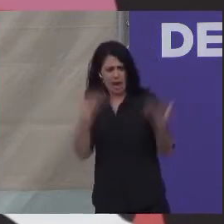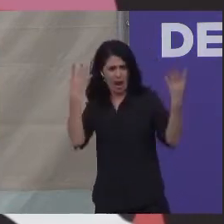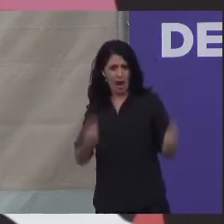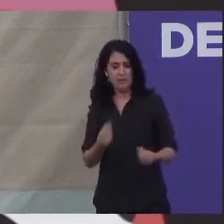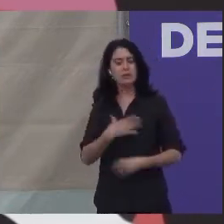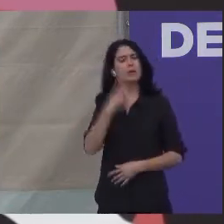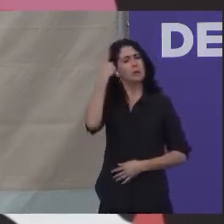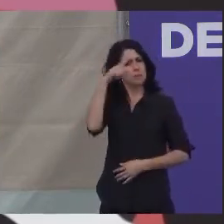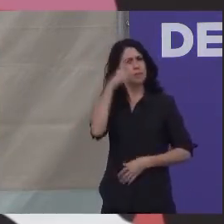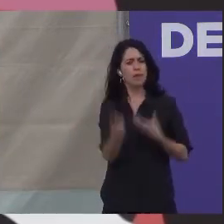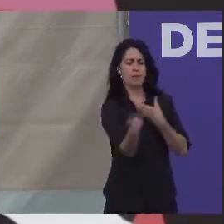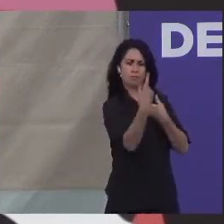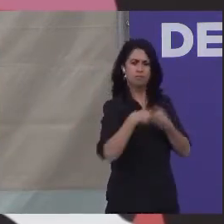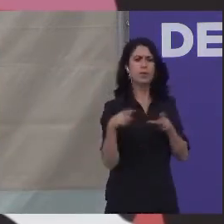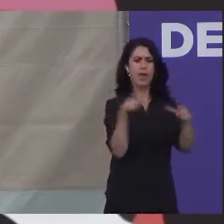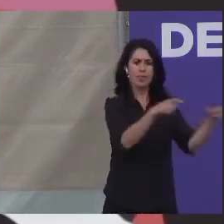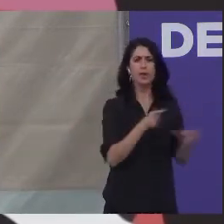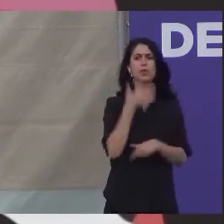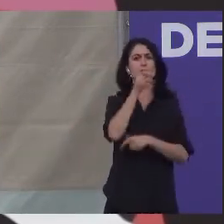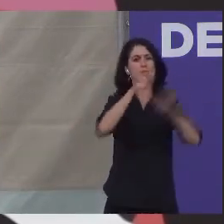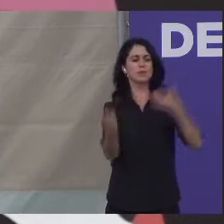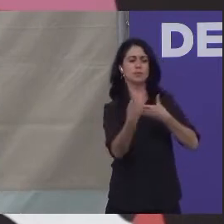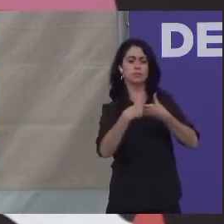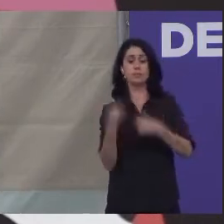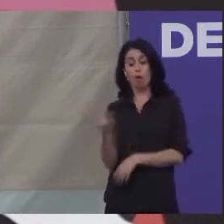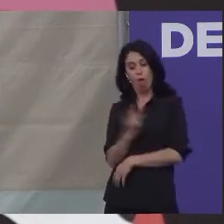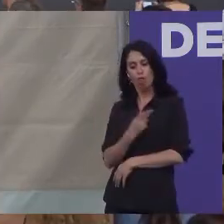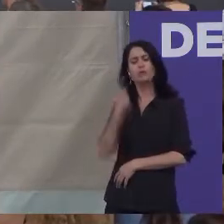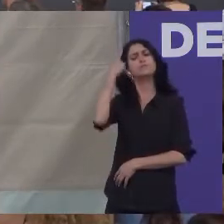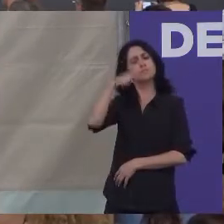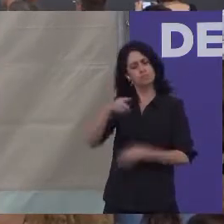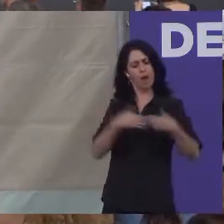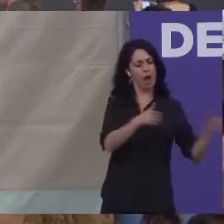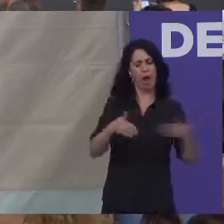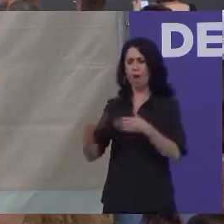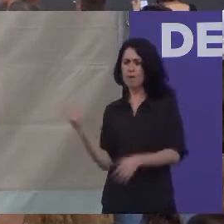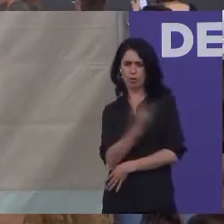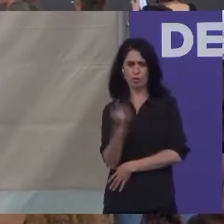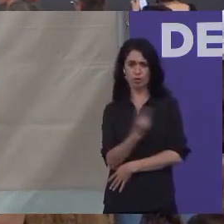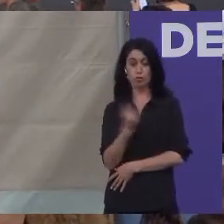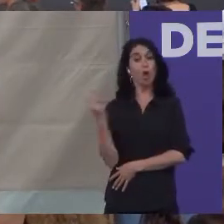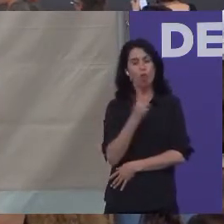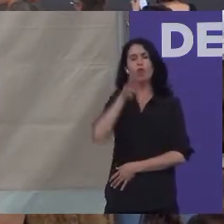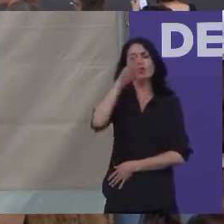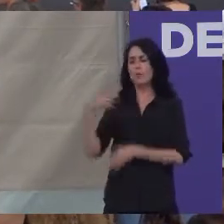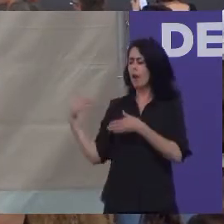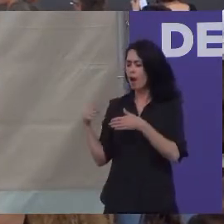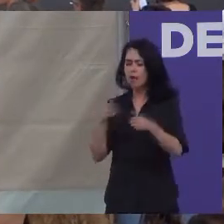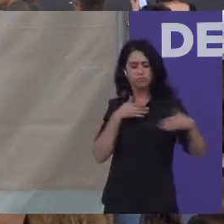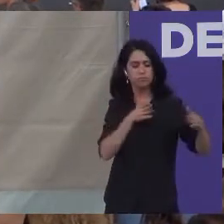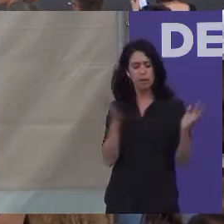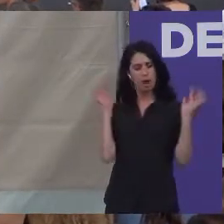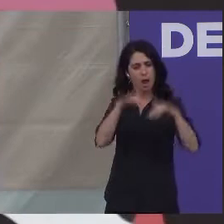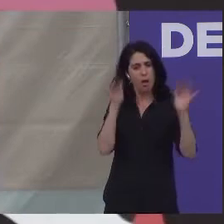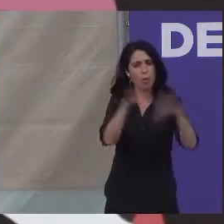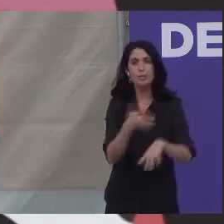i participació dels cercles i la militància. Han tingut llargues trajectòries de trobades i de